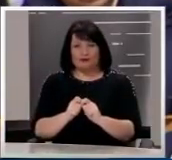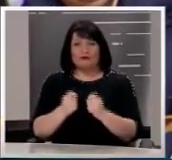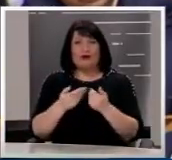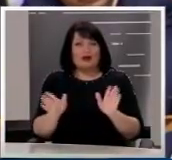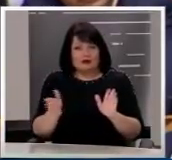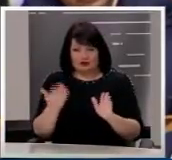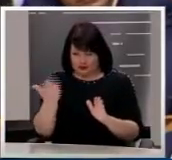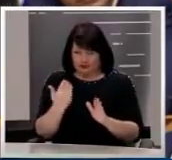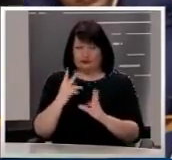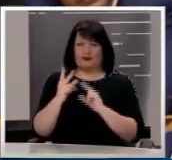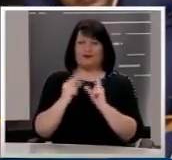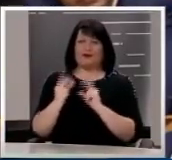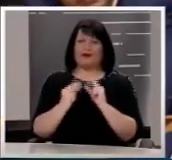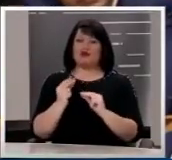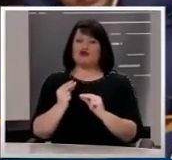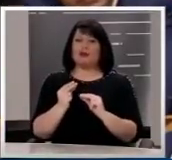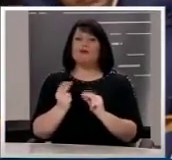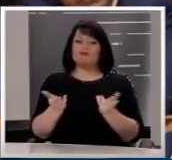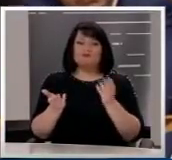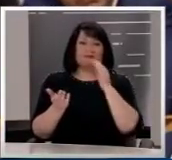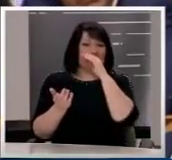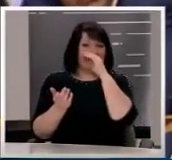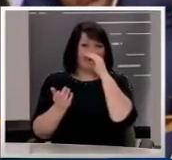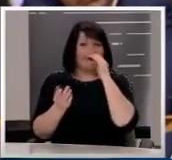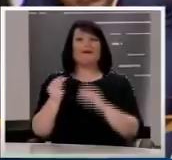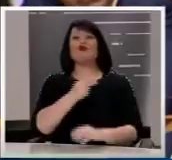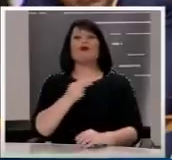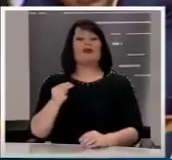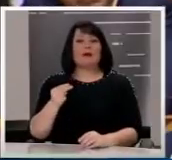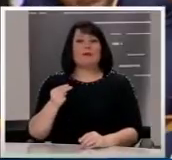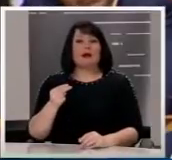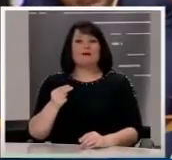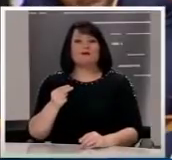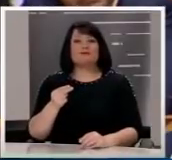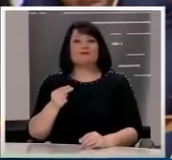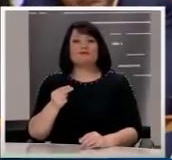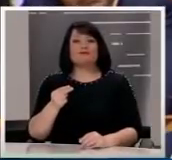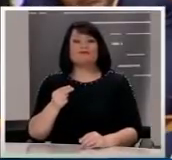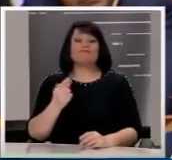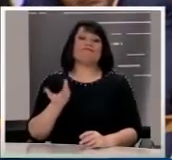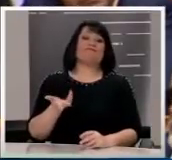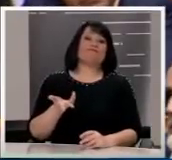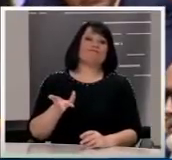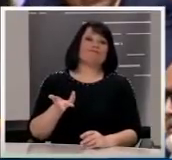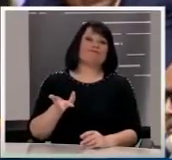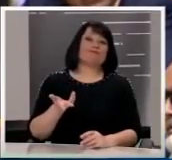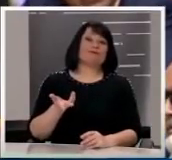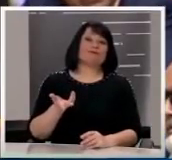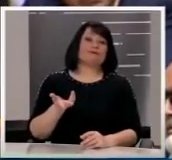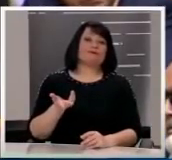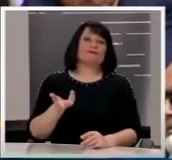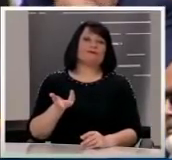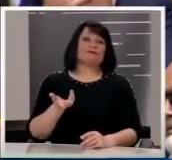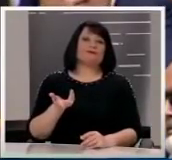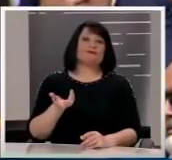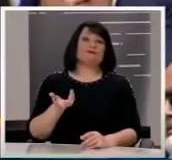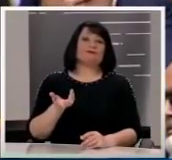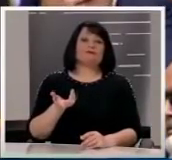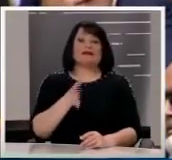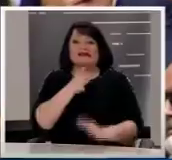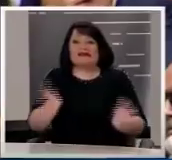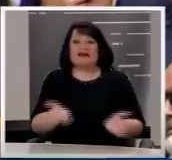να κουβεντιάσουμε, αν θέλετε. Είναι μια υπόθεση όμως η οποία δεν μπορεί να γίνει ούτε, αν θέλετε, στο